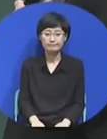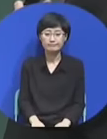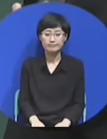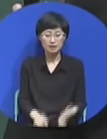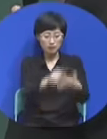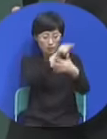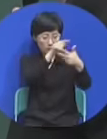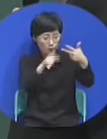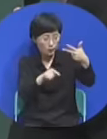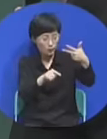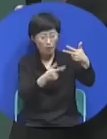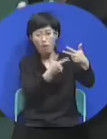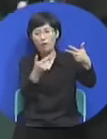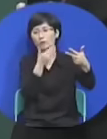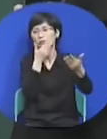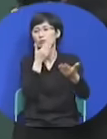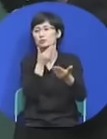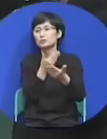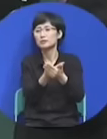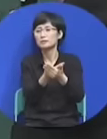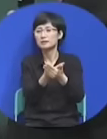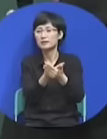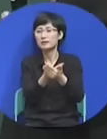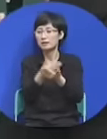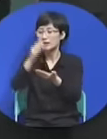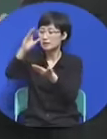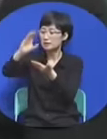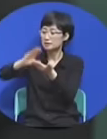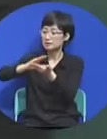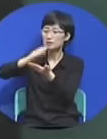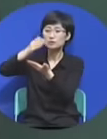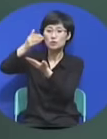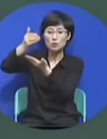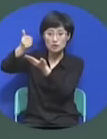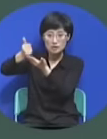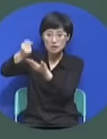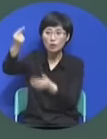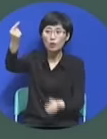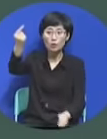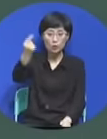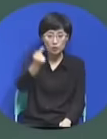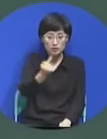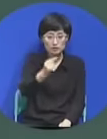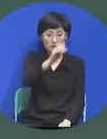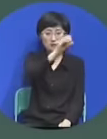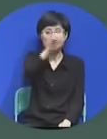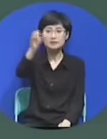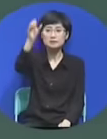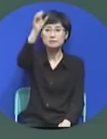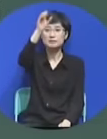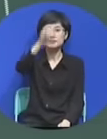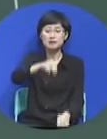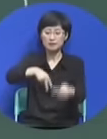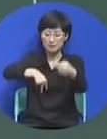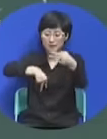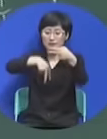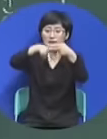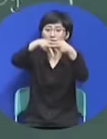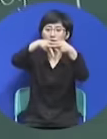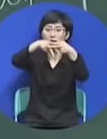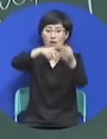굉장히 중요하죠. 这是非常重要的. 그리스도께서 십자가에서 이 모든